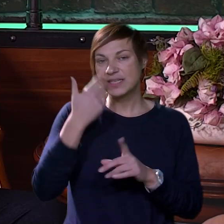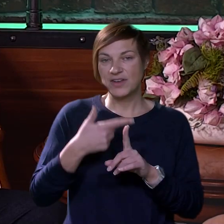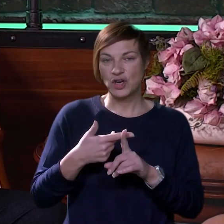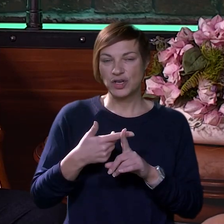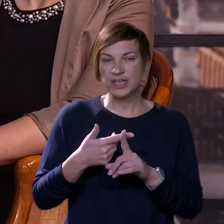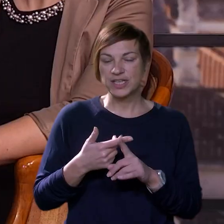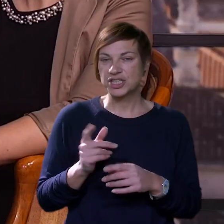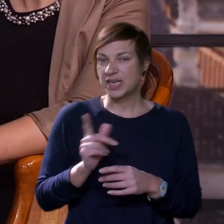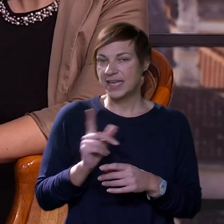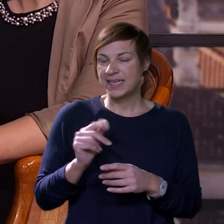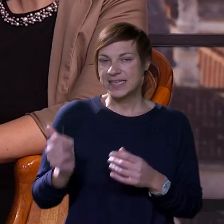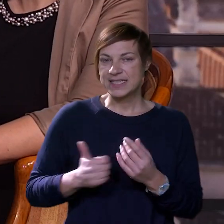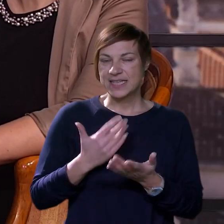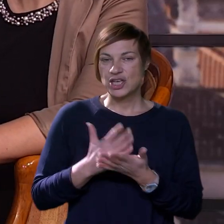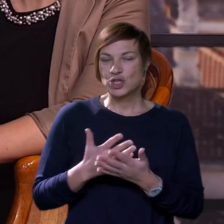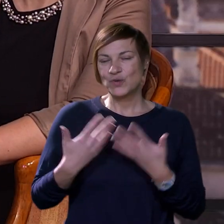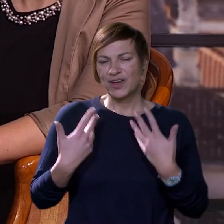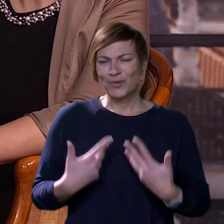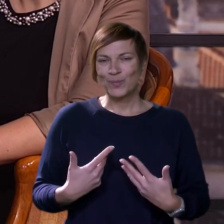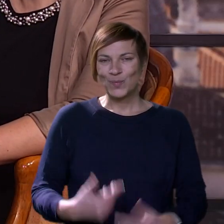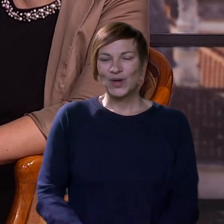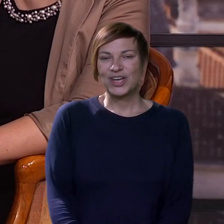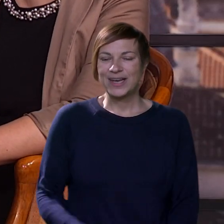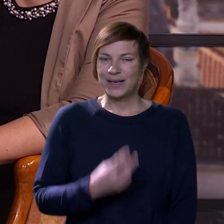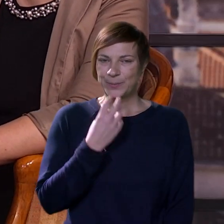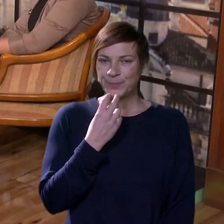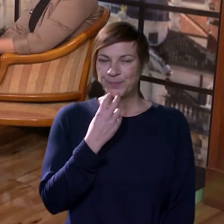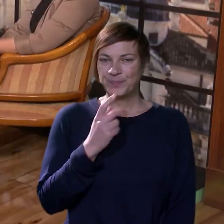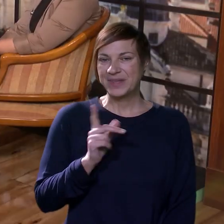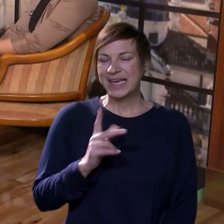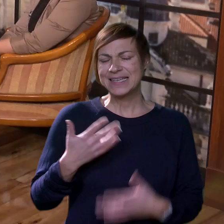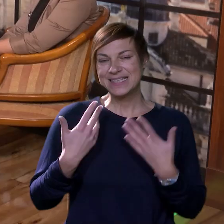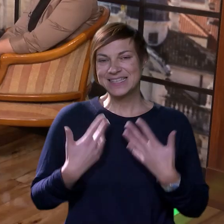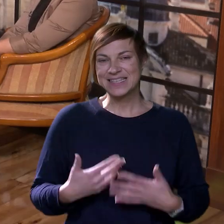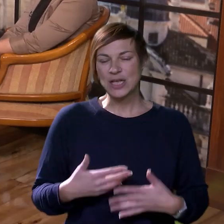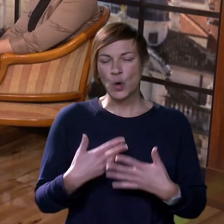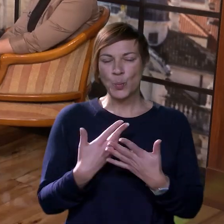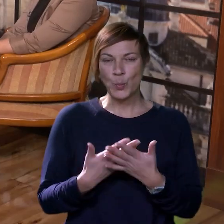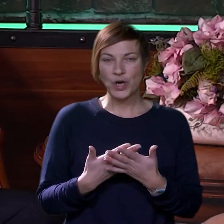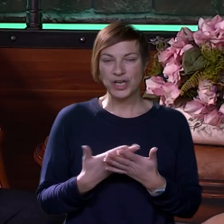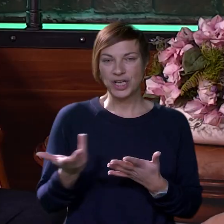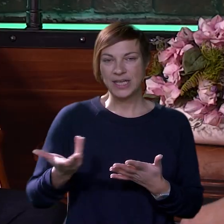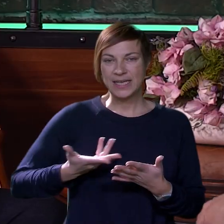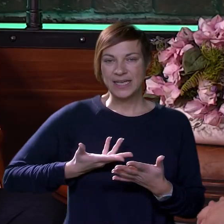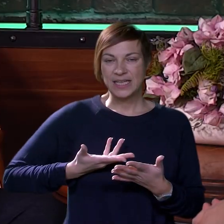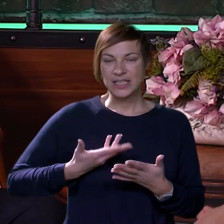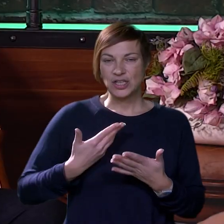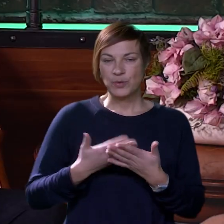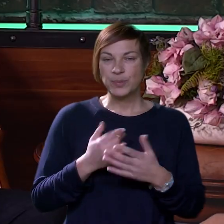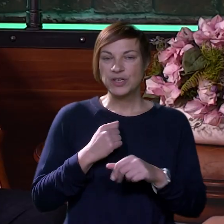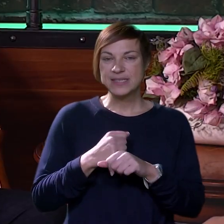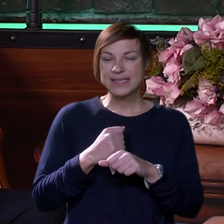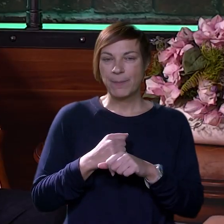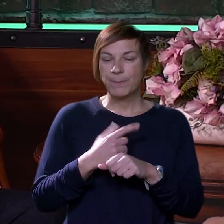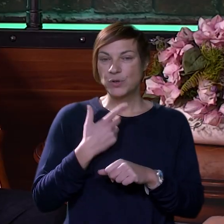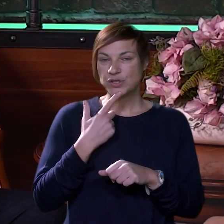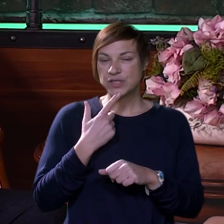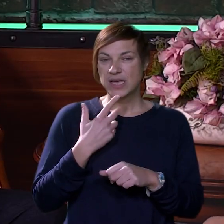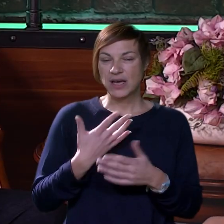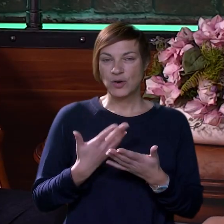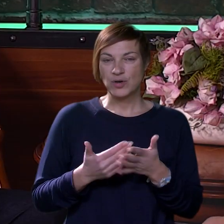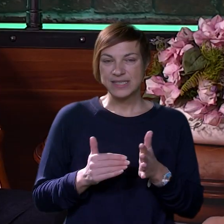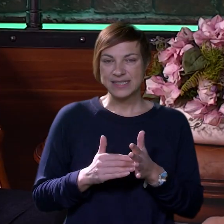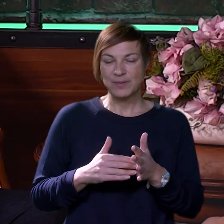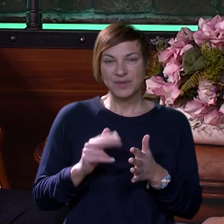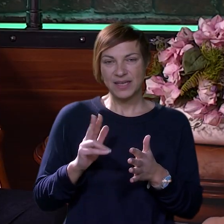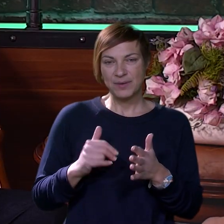križa. I niste se još uvijek umorili? Pa nisam se umorio jer dobio sam i posao eto, koji sam